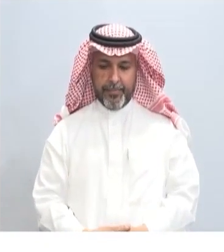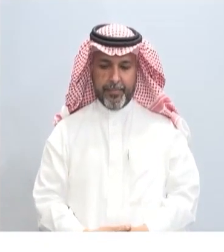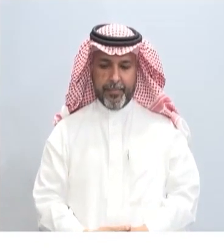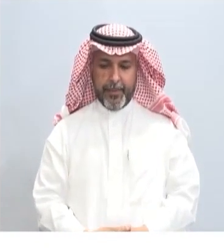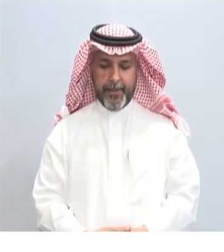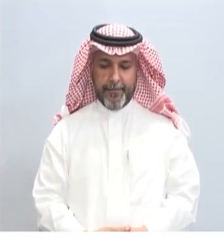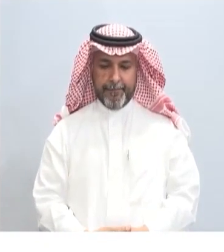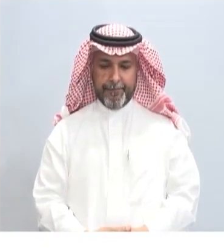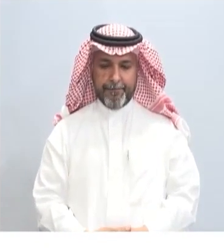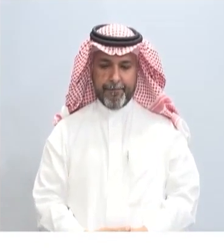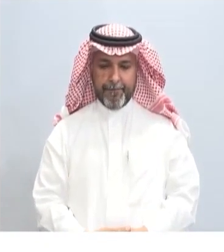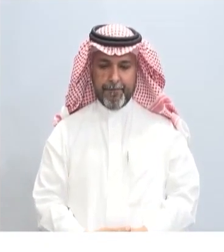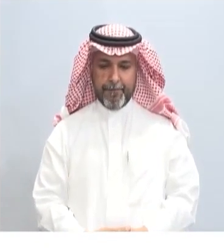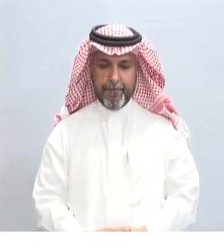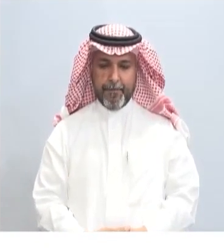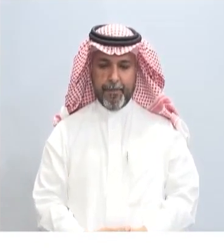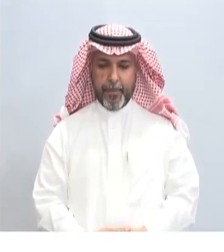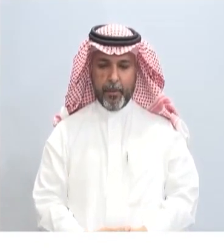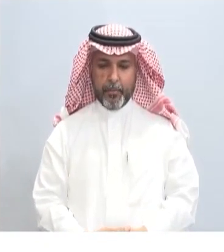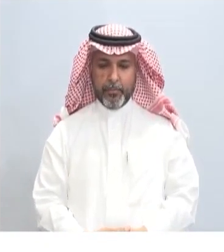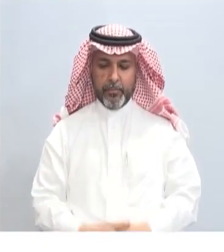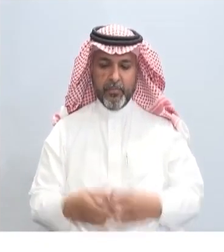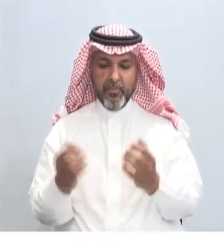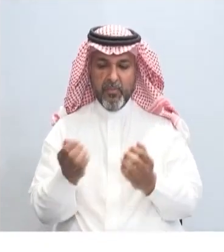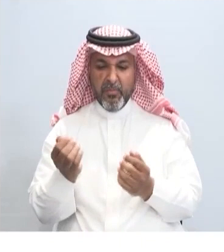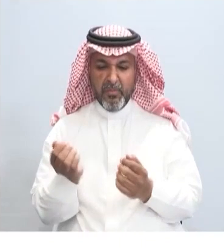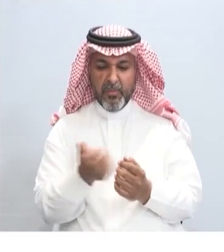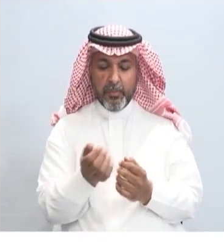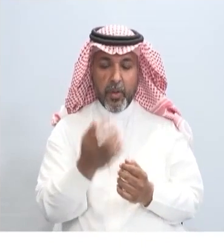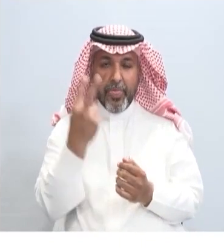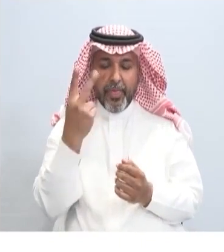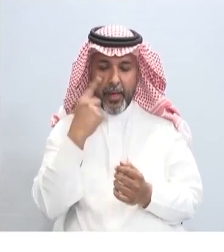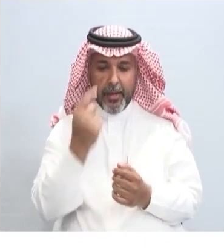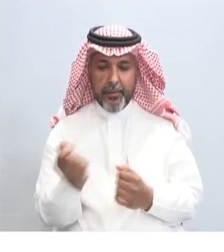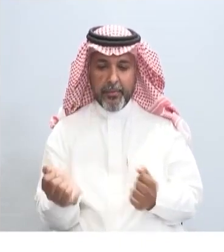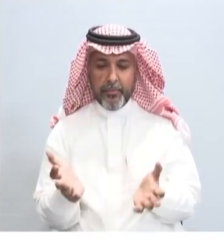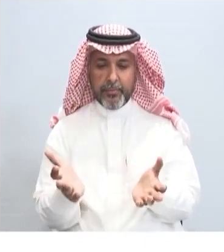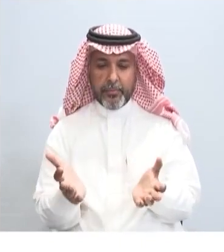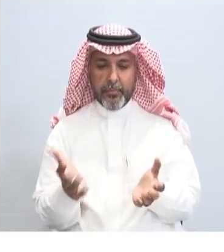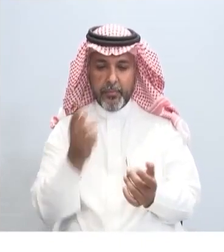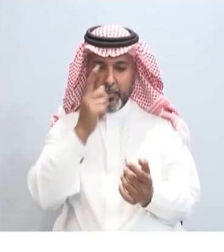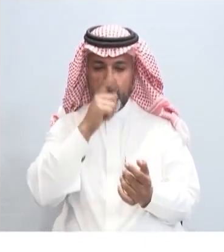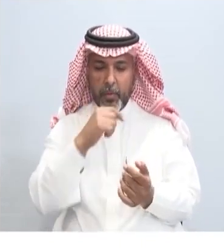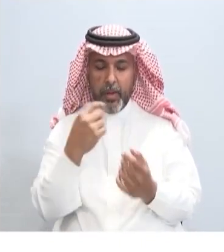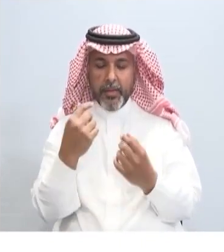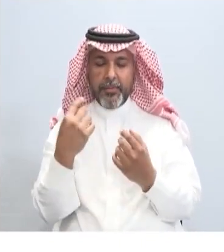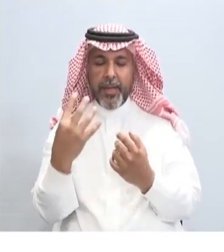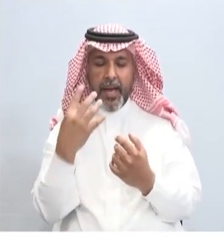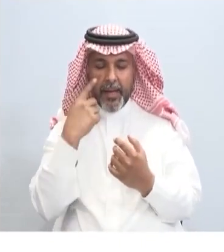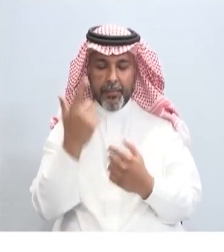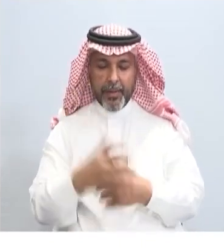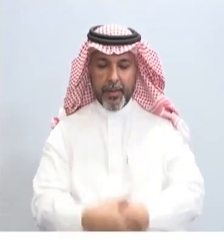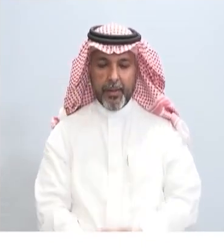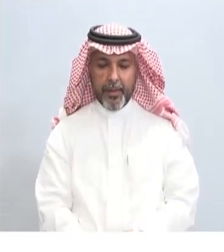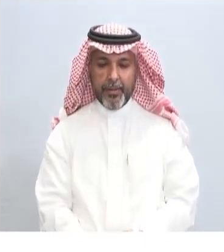واحده ما احتمال ان يظهر العدد اربعه على احدهما اذا كان مجموع العددين على الوجهين الظاهرين يساوي